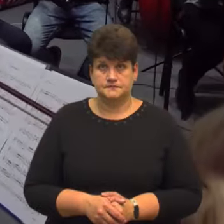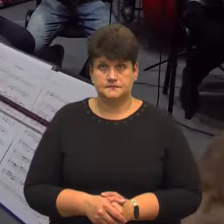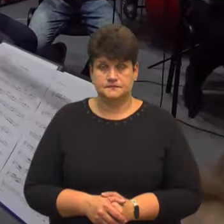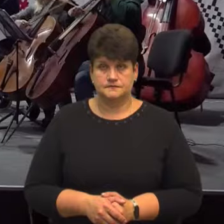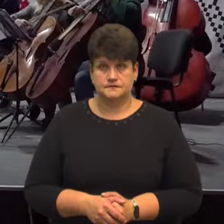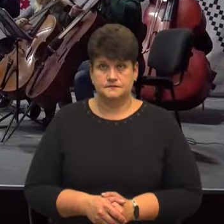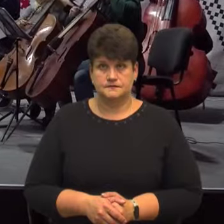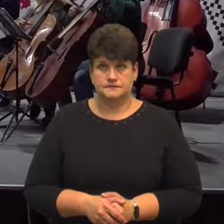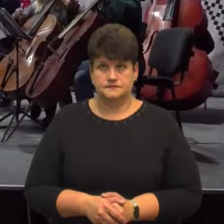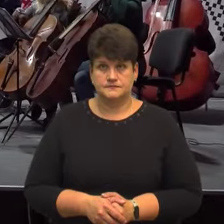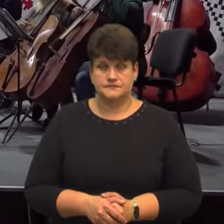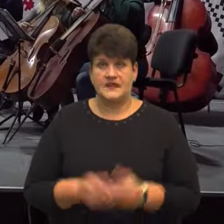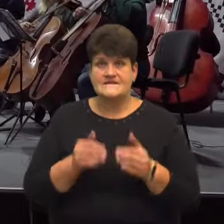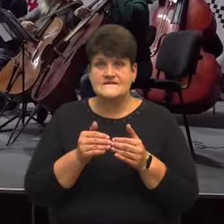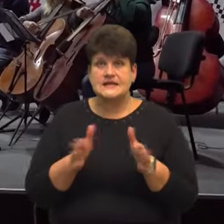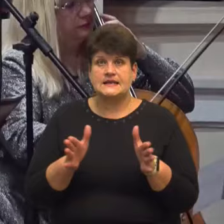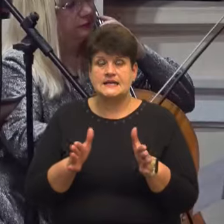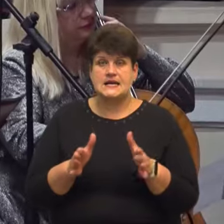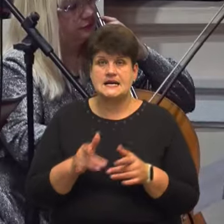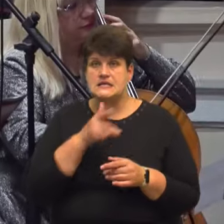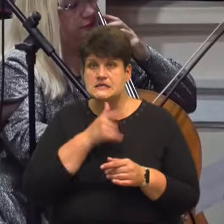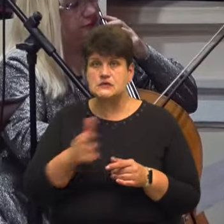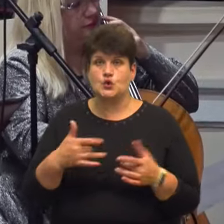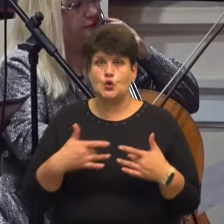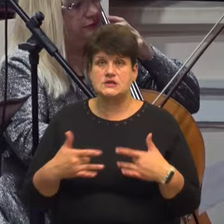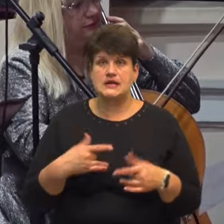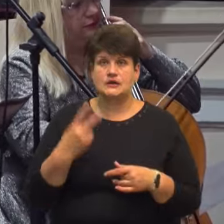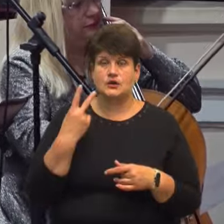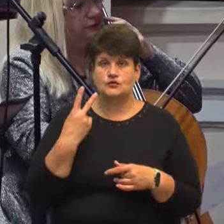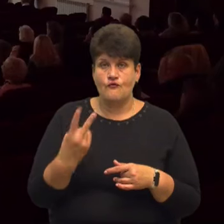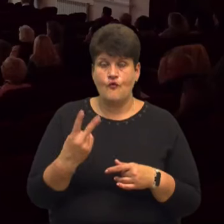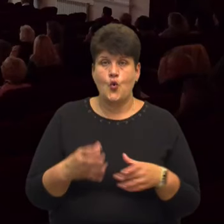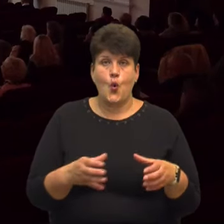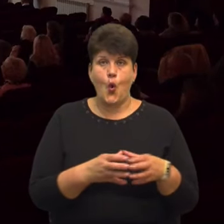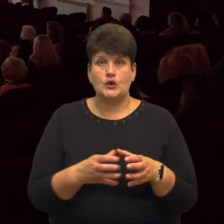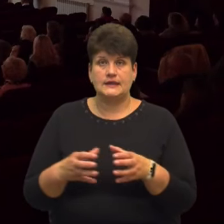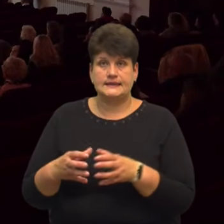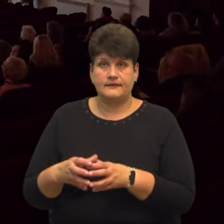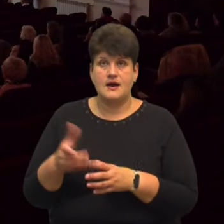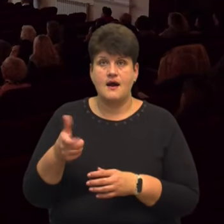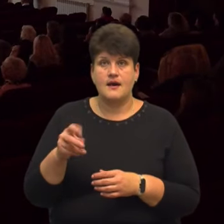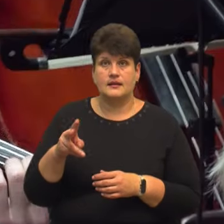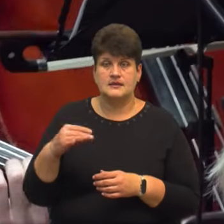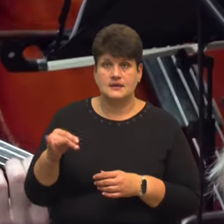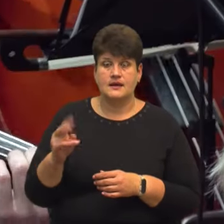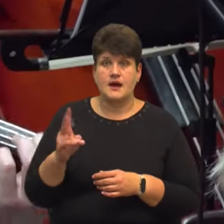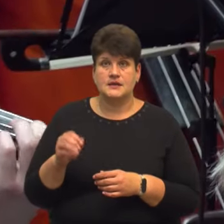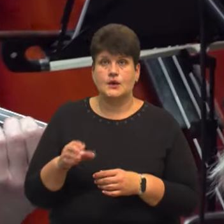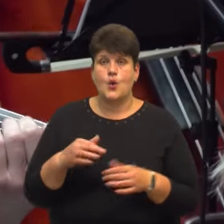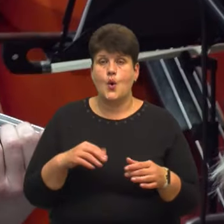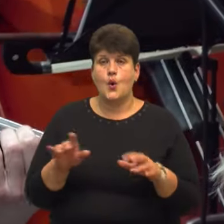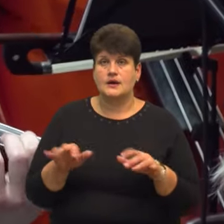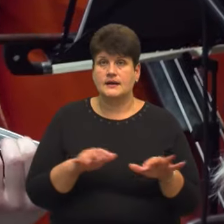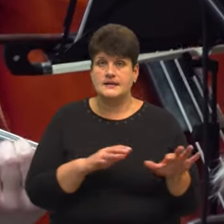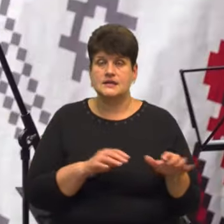Україні відкриття сезону концертами одночасно двох муніципальних колективів Галицького камерного оркестру та оркестри волі